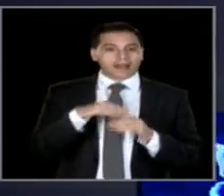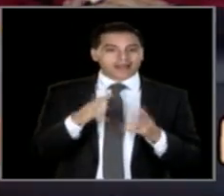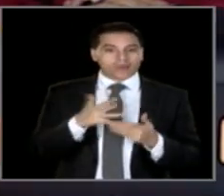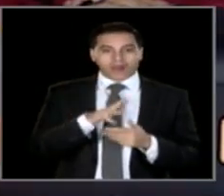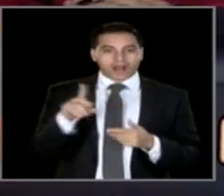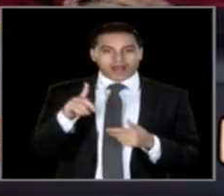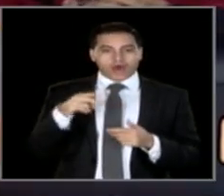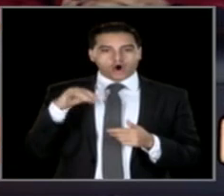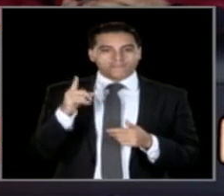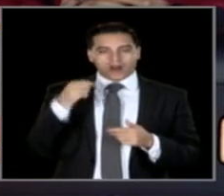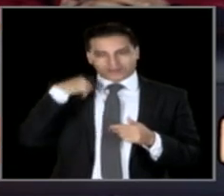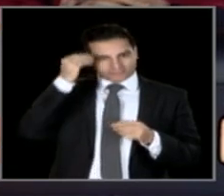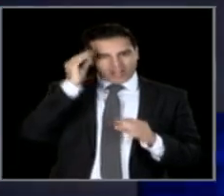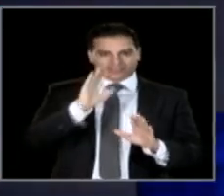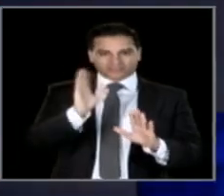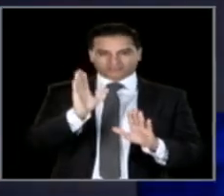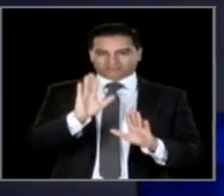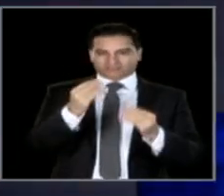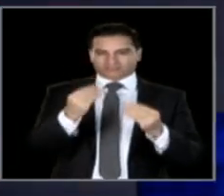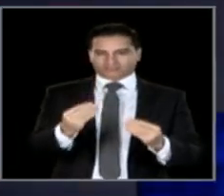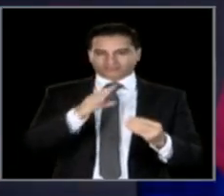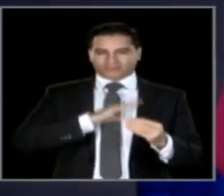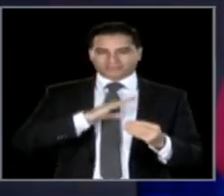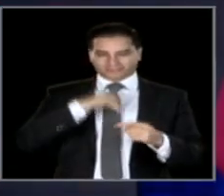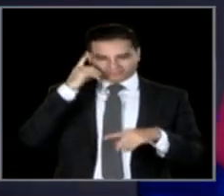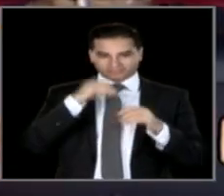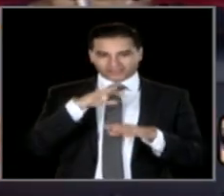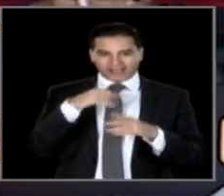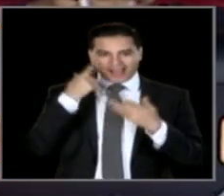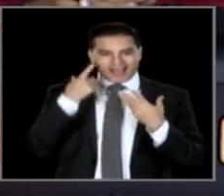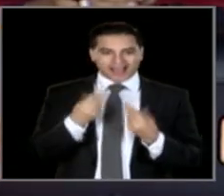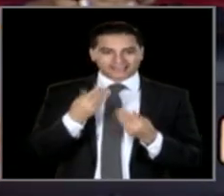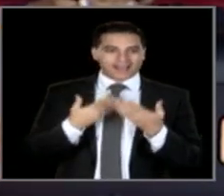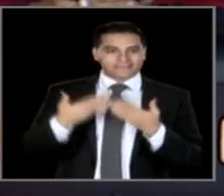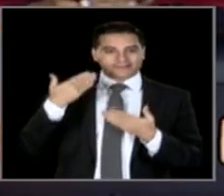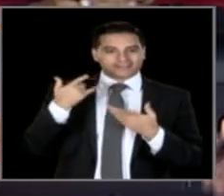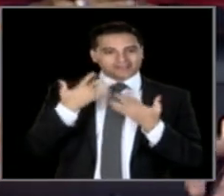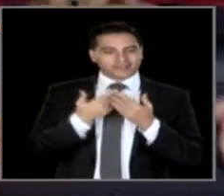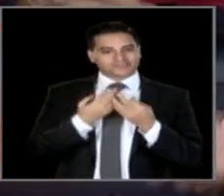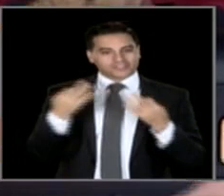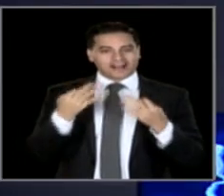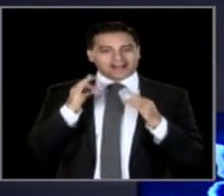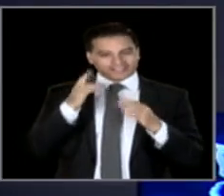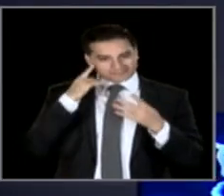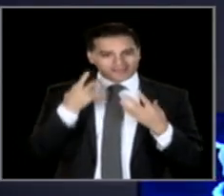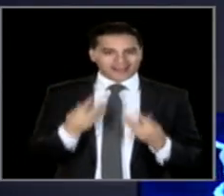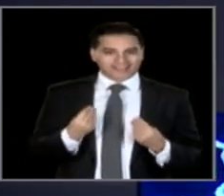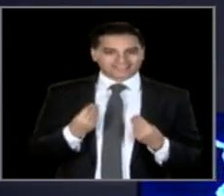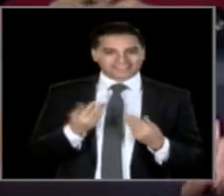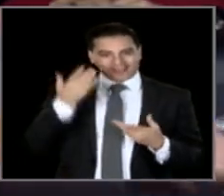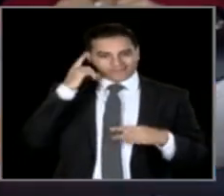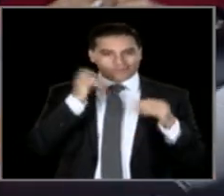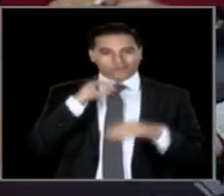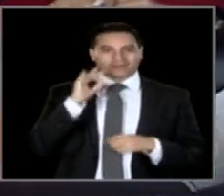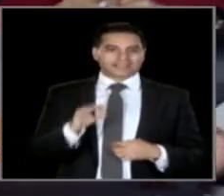اخلص. انت قلقانه جدا. والله؟ جدا. مش اهدى من المره اللي فاتت؟ ما طبعا، ما انت معاكي كام نقطه بس تبقي اهدى. مش فارقه معاكي